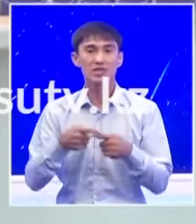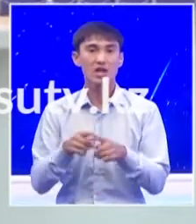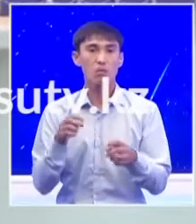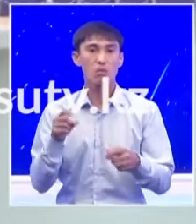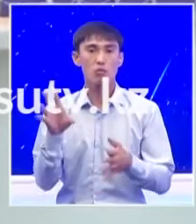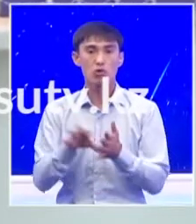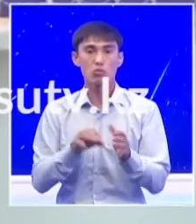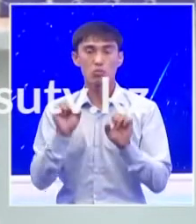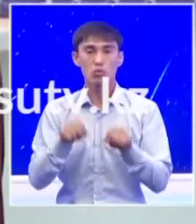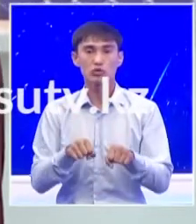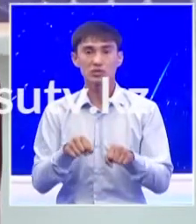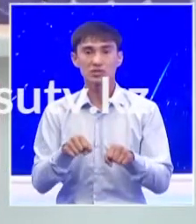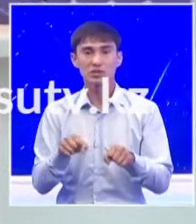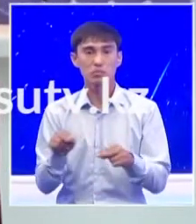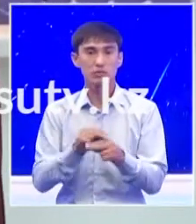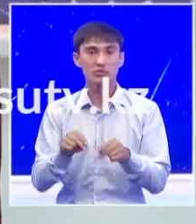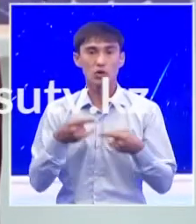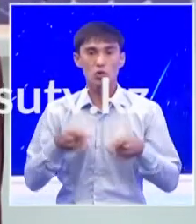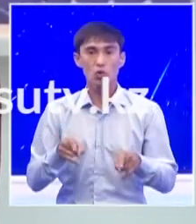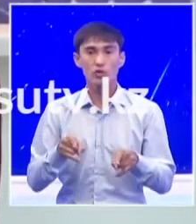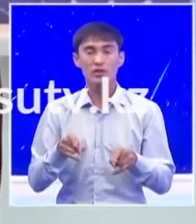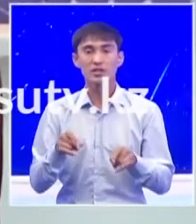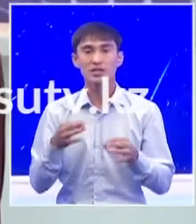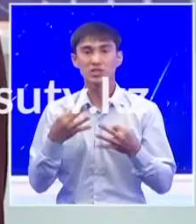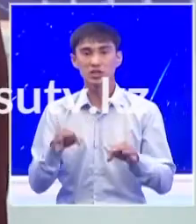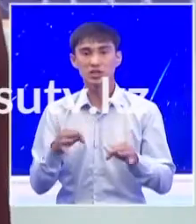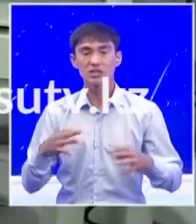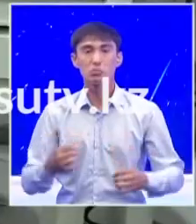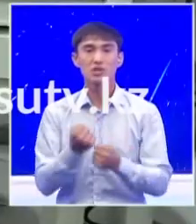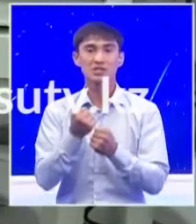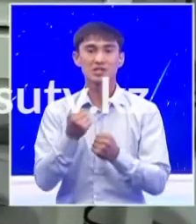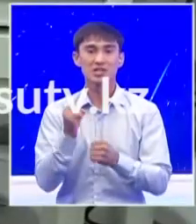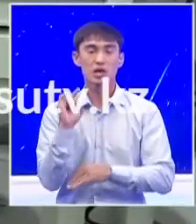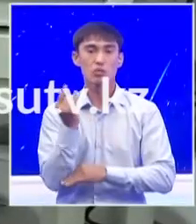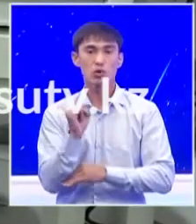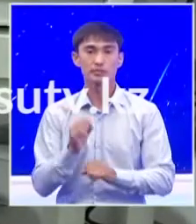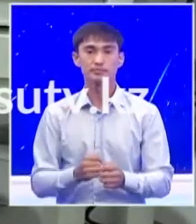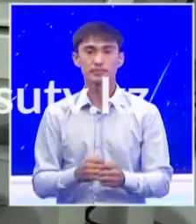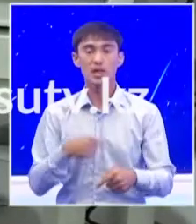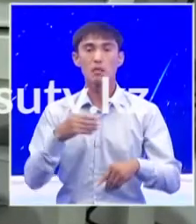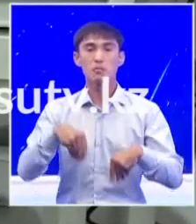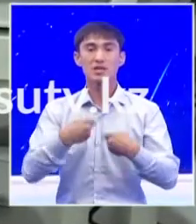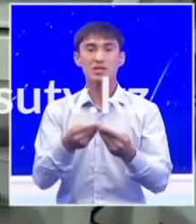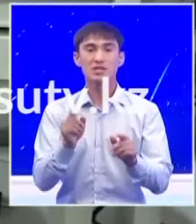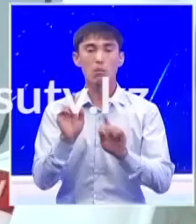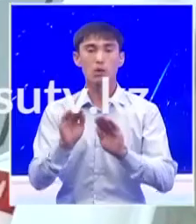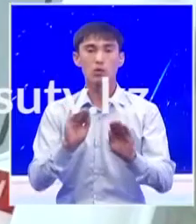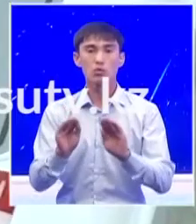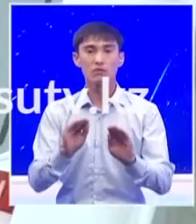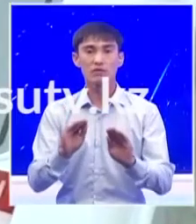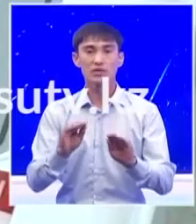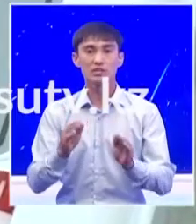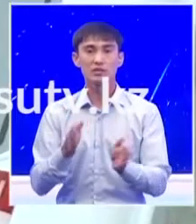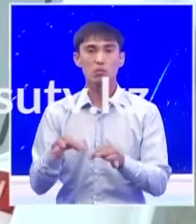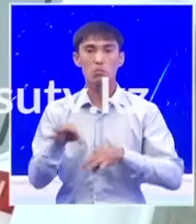вовремя провести родоразрешение, тем самым спасти ребенка. Передача оборудования состоялась в рамках